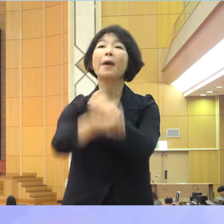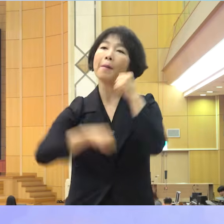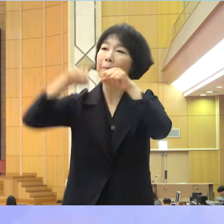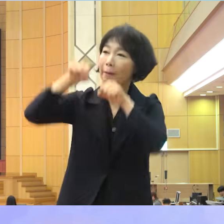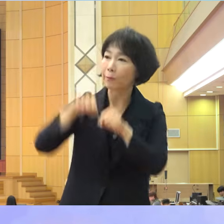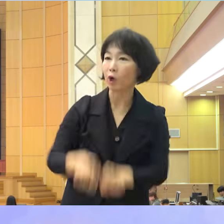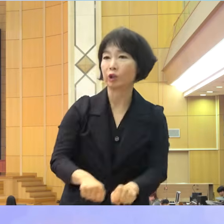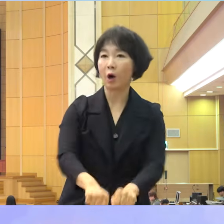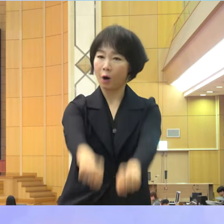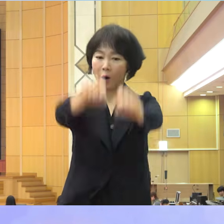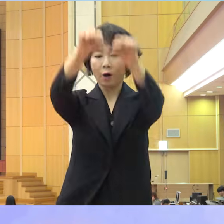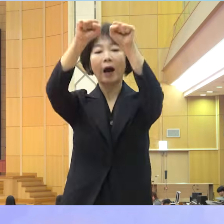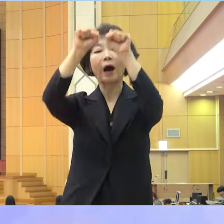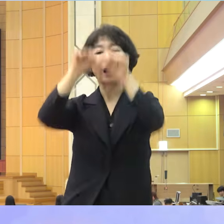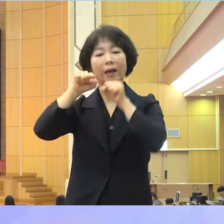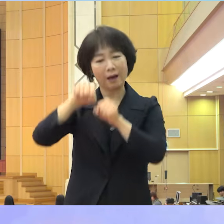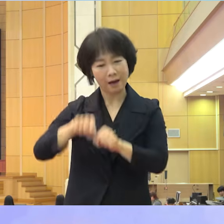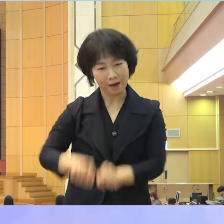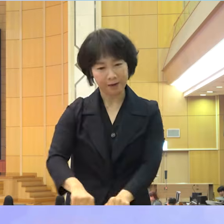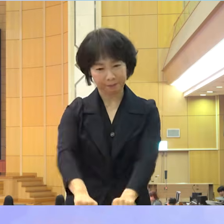환영합니다. 언덕을 떠나서